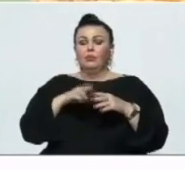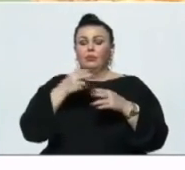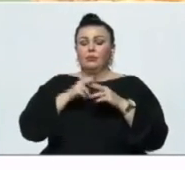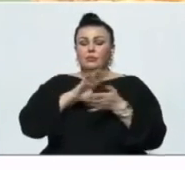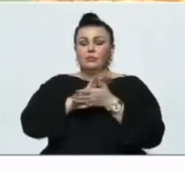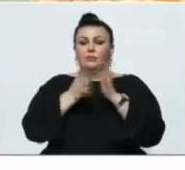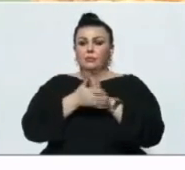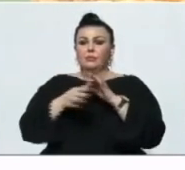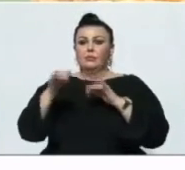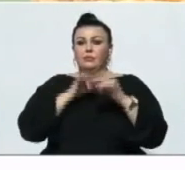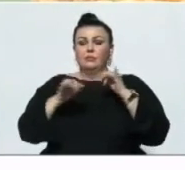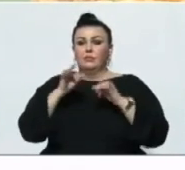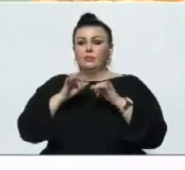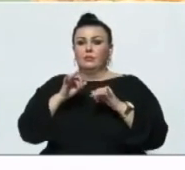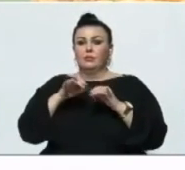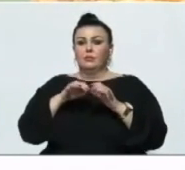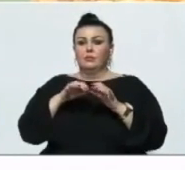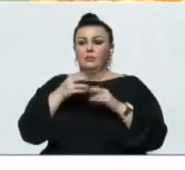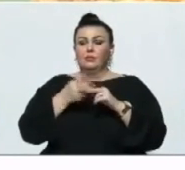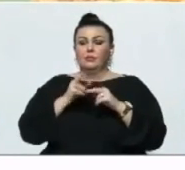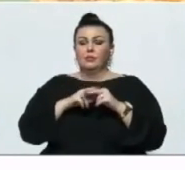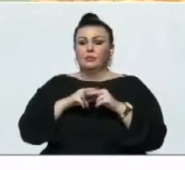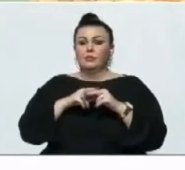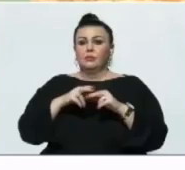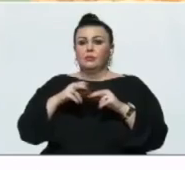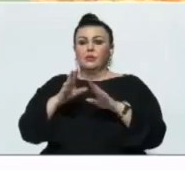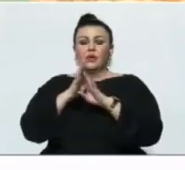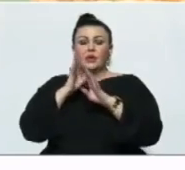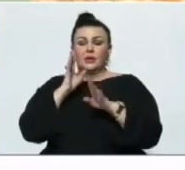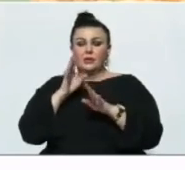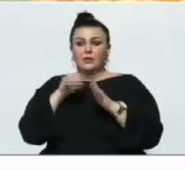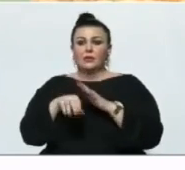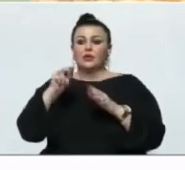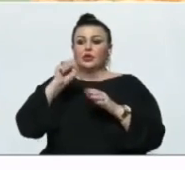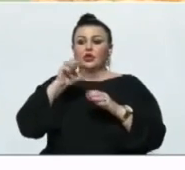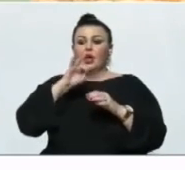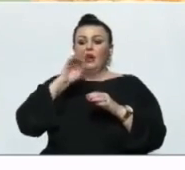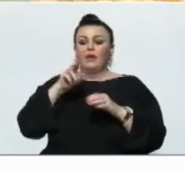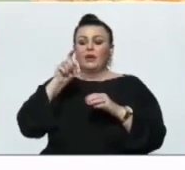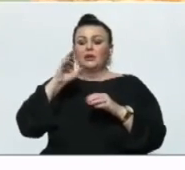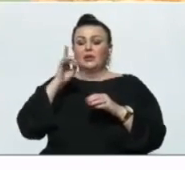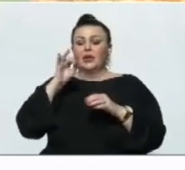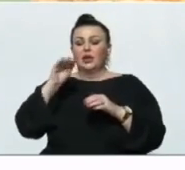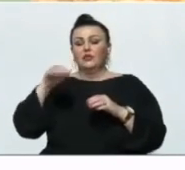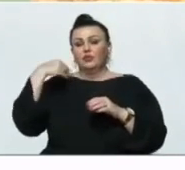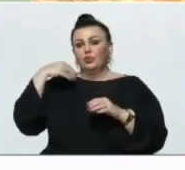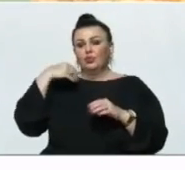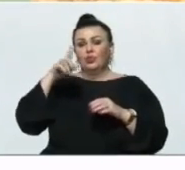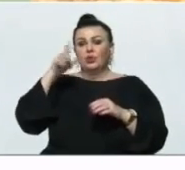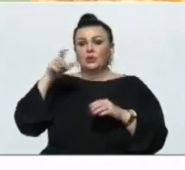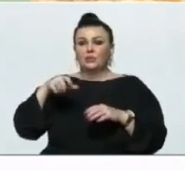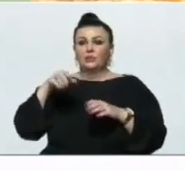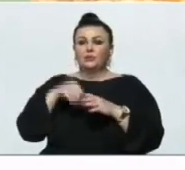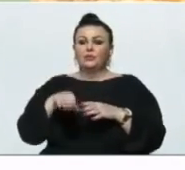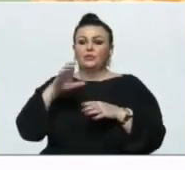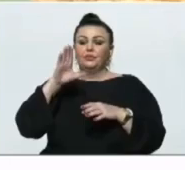məsələdə müzakirə edilən məsələlər sırasında idi. Belə Cavad Zərifin Türkiyəli həmkarı